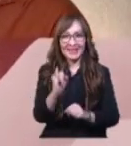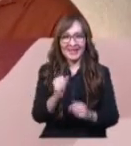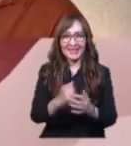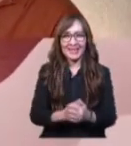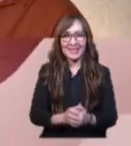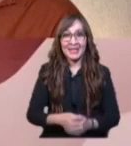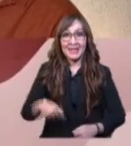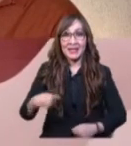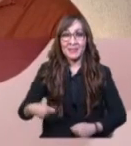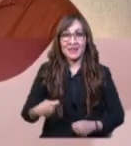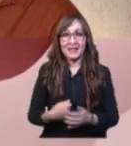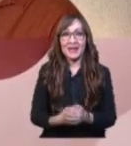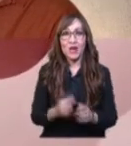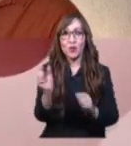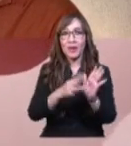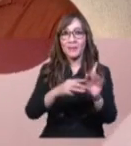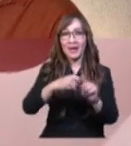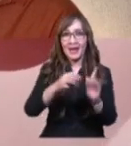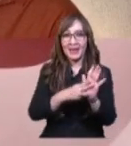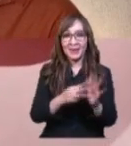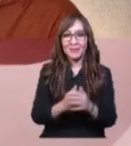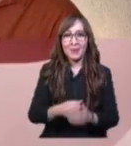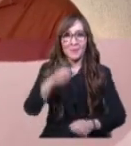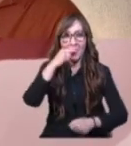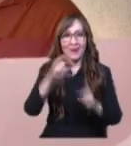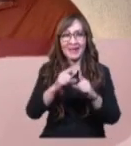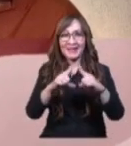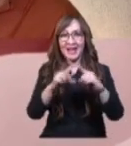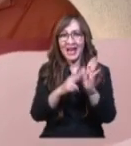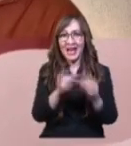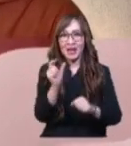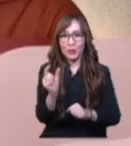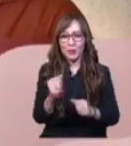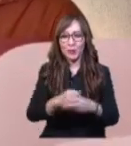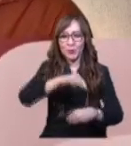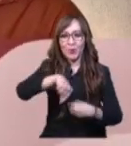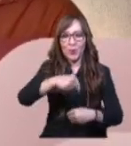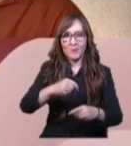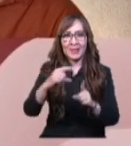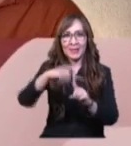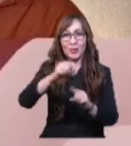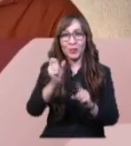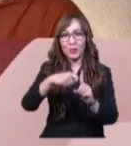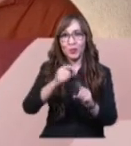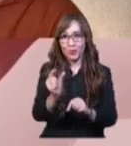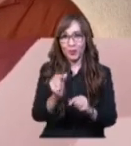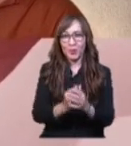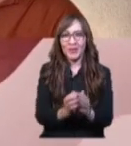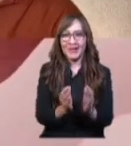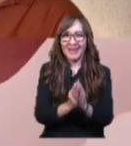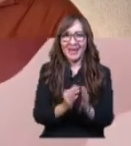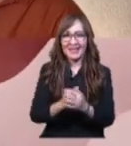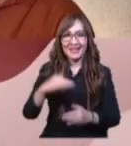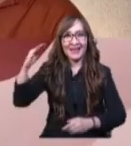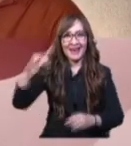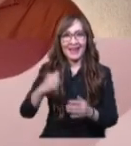Menteri Koperasi dan UKM dan juga Mas Andanu Prastio, founder Kopi Tuku dan Maka Group, dan juga tak terlupa Mbak